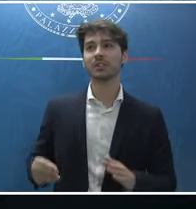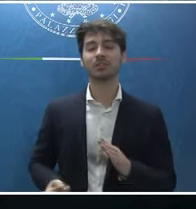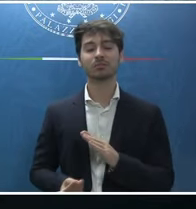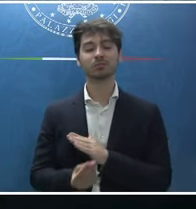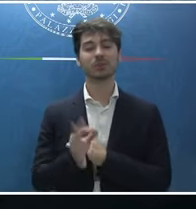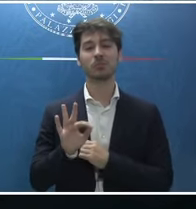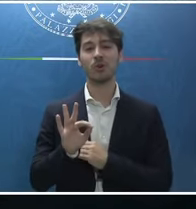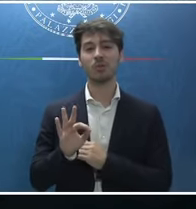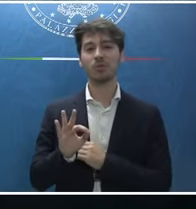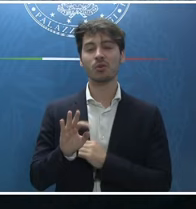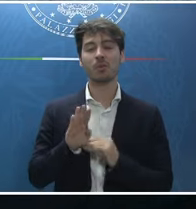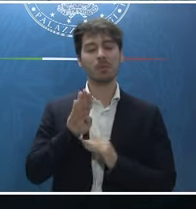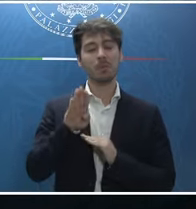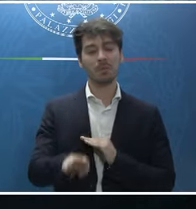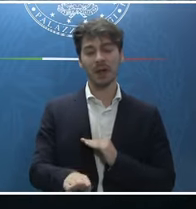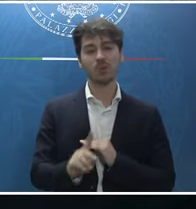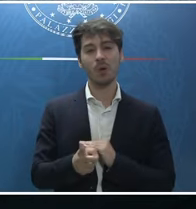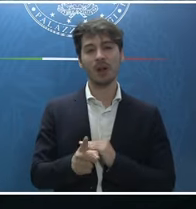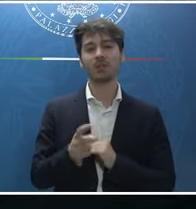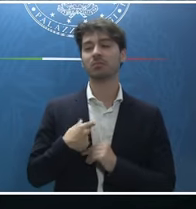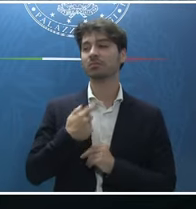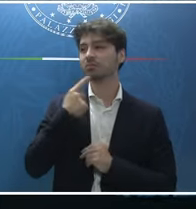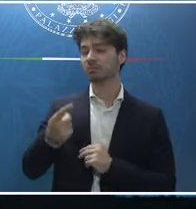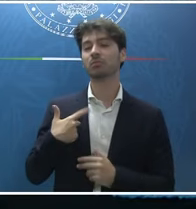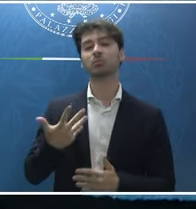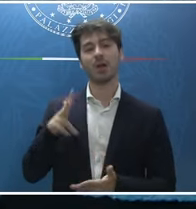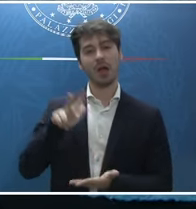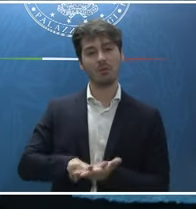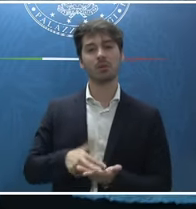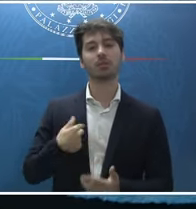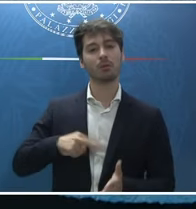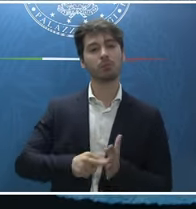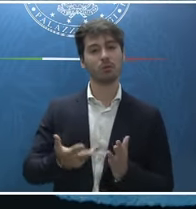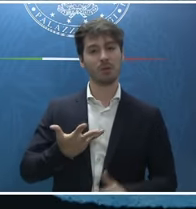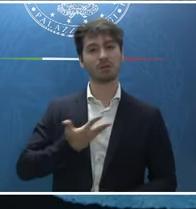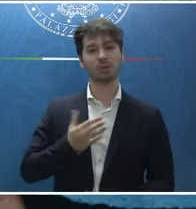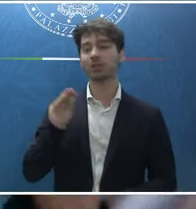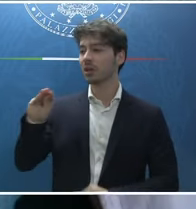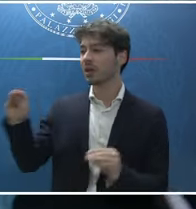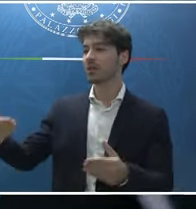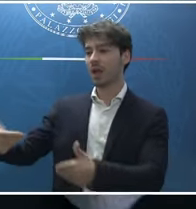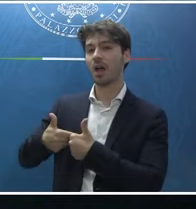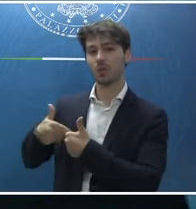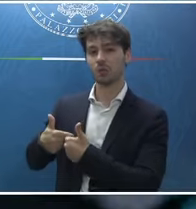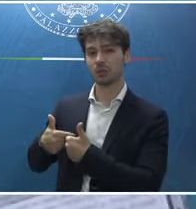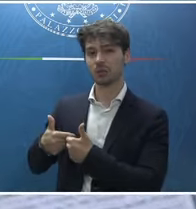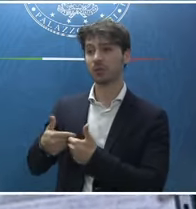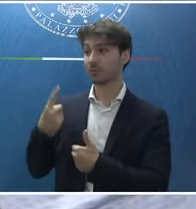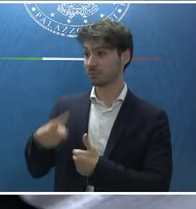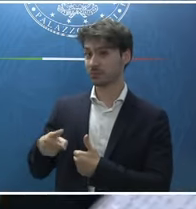cruciale: ammettere di avere un problema e chiedere aiuto. Questa consapevolezza ha aperto la porta verso una nuova